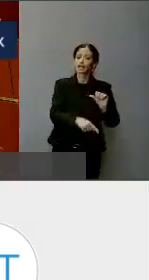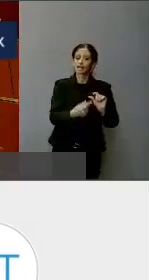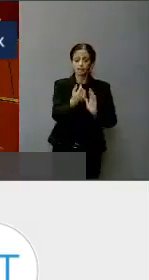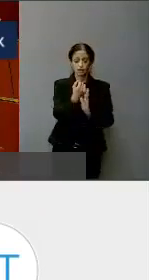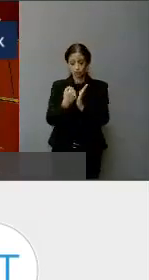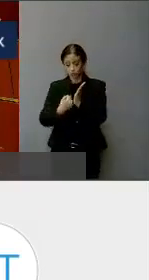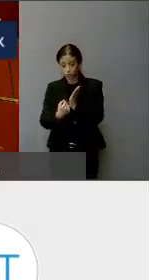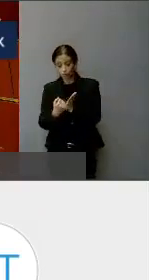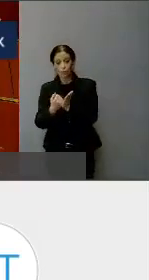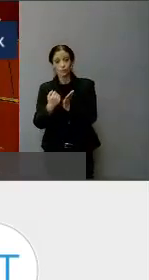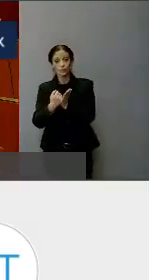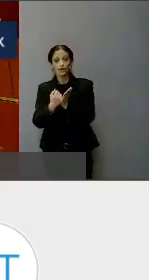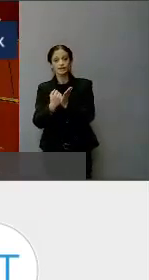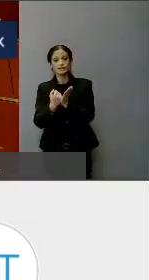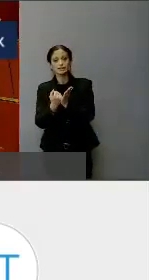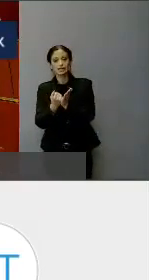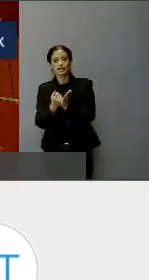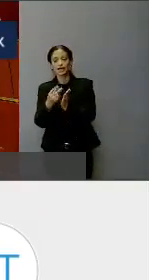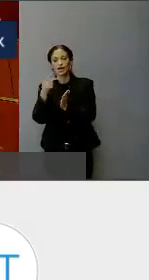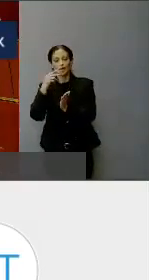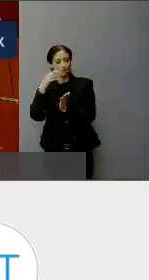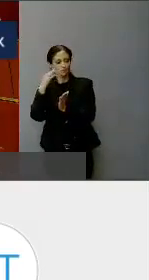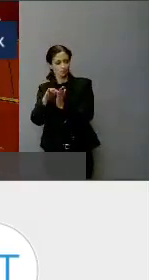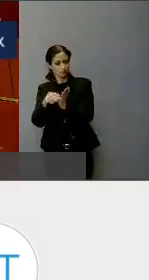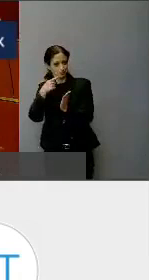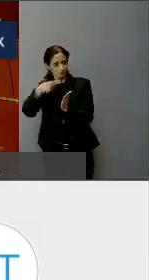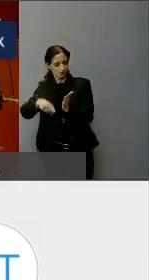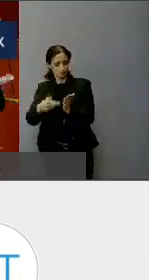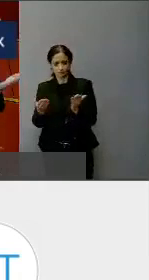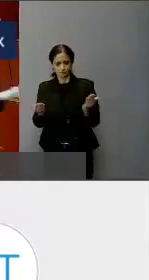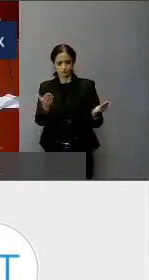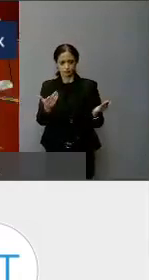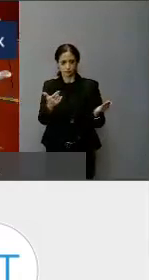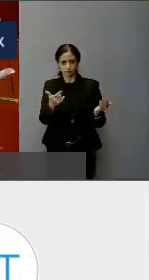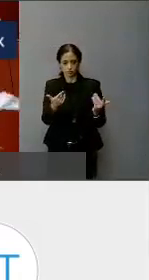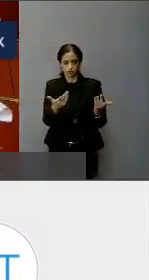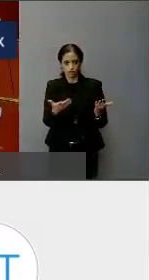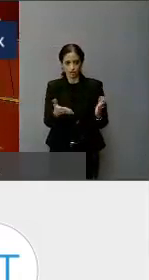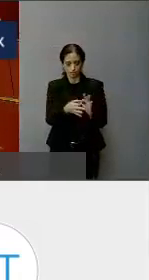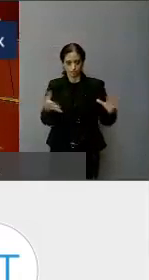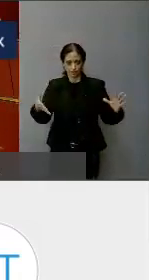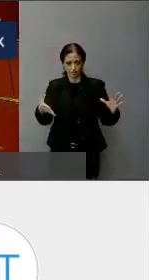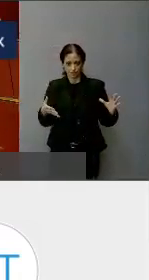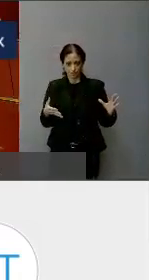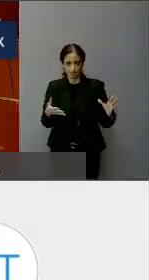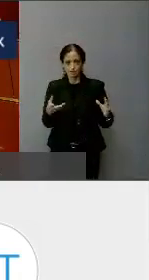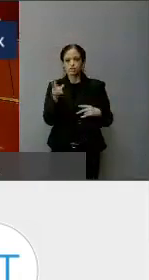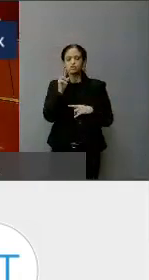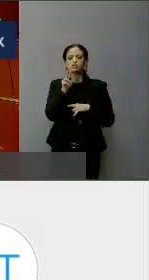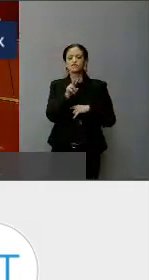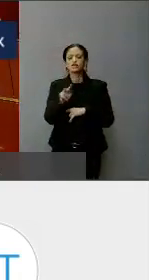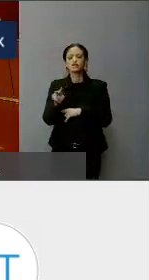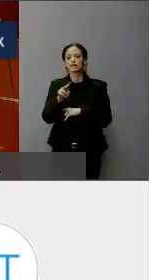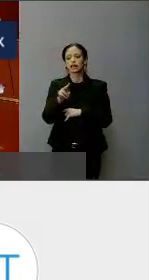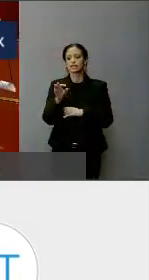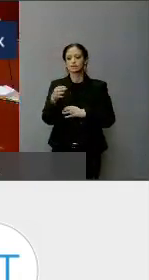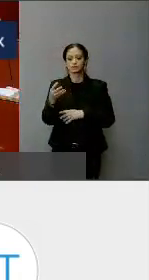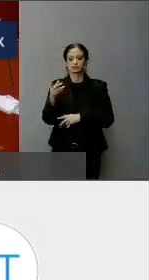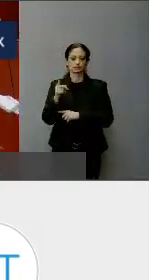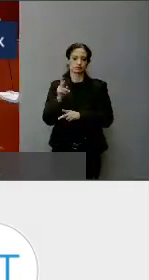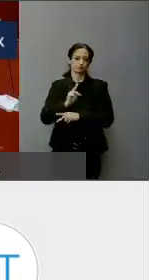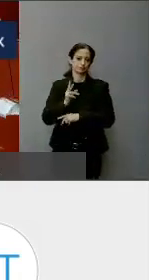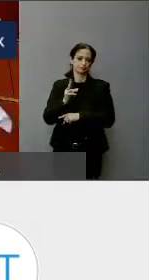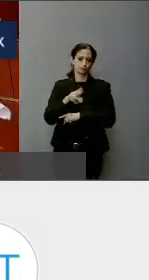documentazione sovraordinata allora la soprintendenza per carità può dire dicono sempre di no ma la